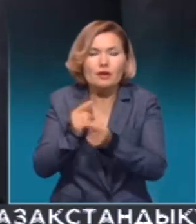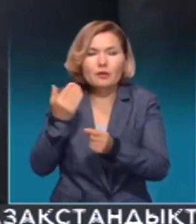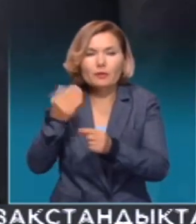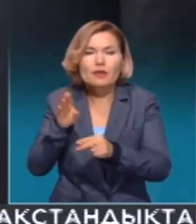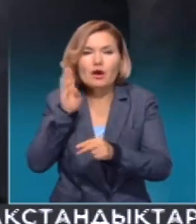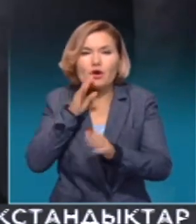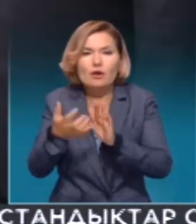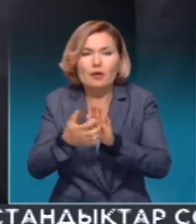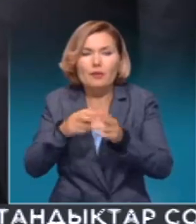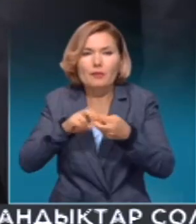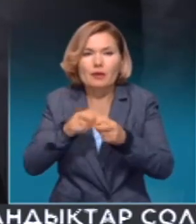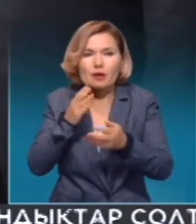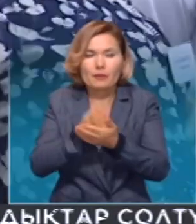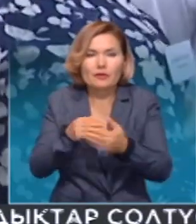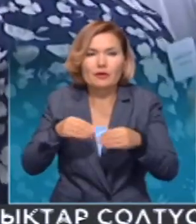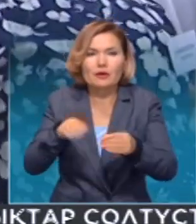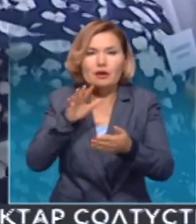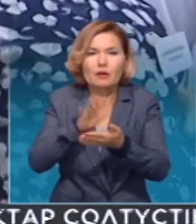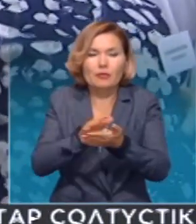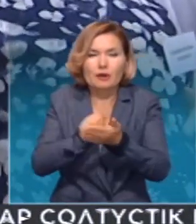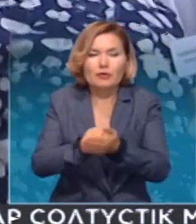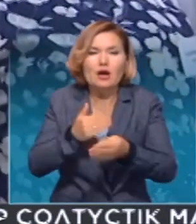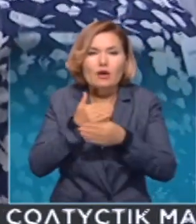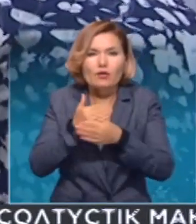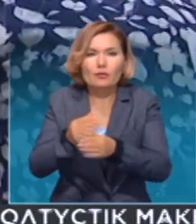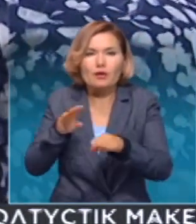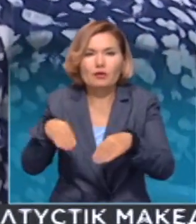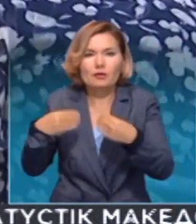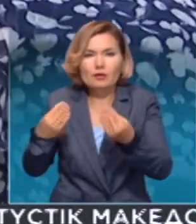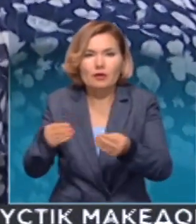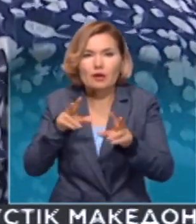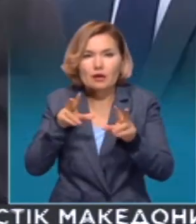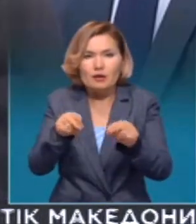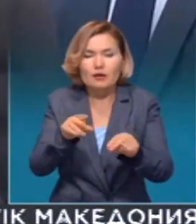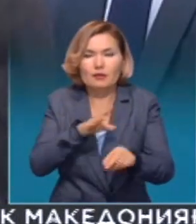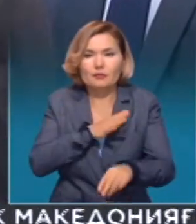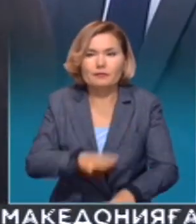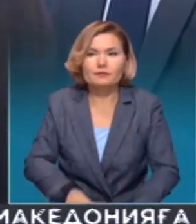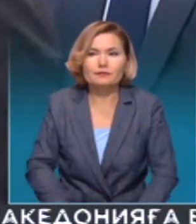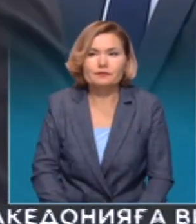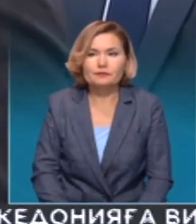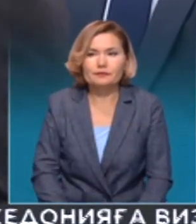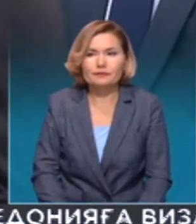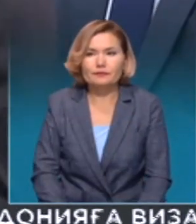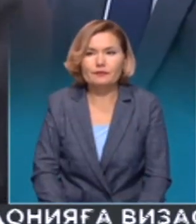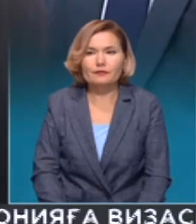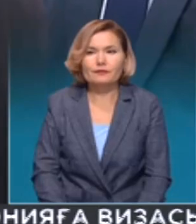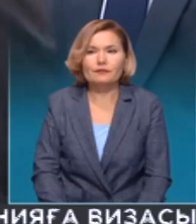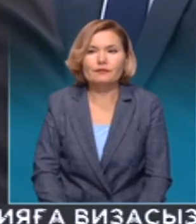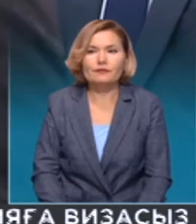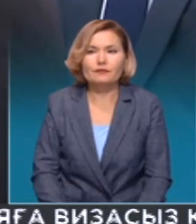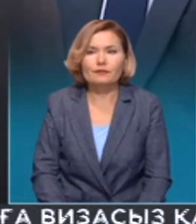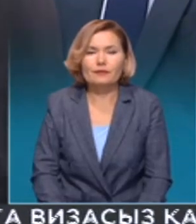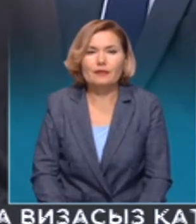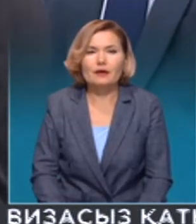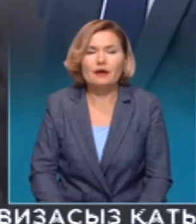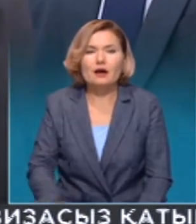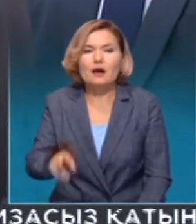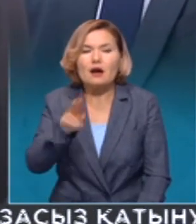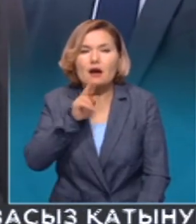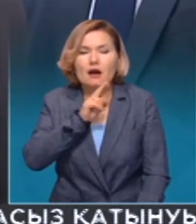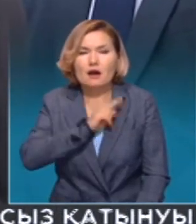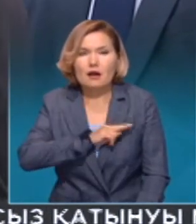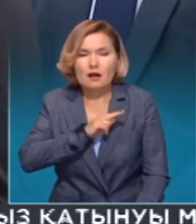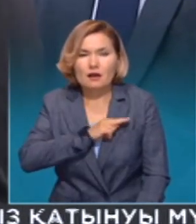су тапшылығынан алқаптары қураған шаруаларға көмек қаржы берілетінін жеткізді. Ведомствоаралық комиссияны жібергенбіз осында. Олар